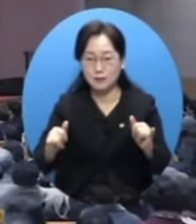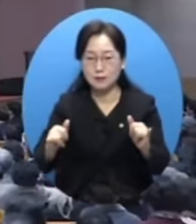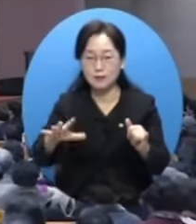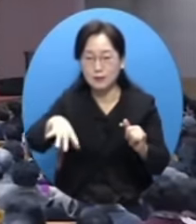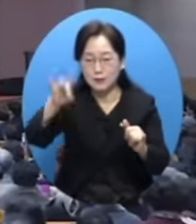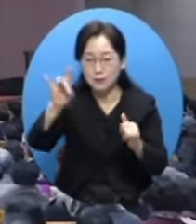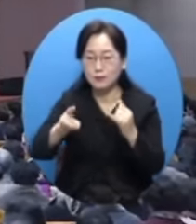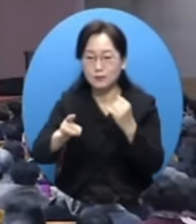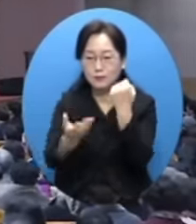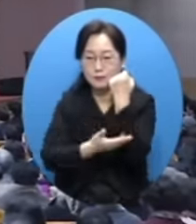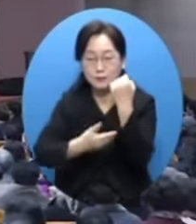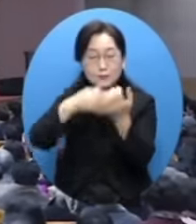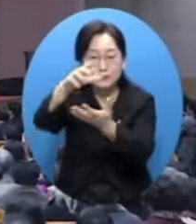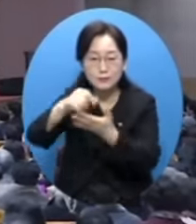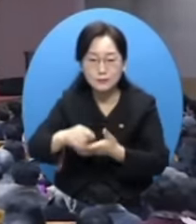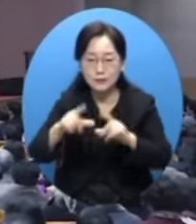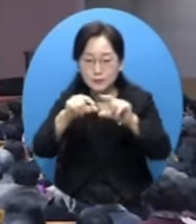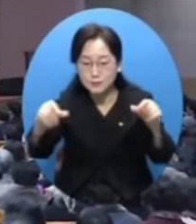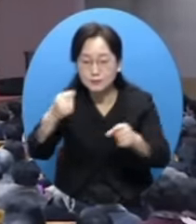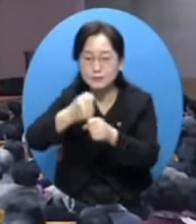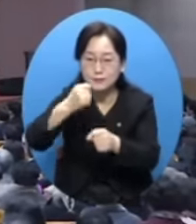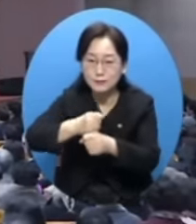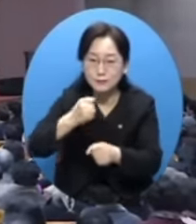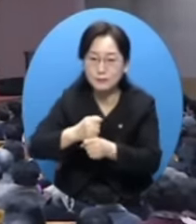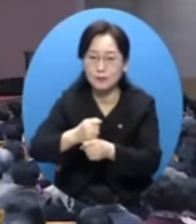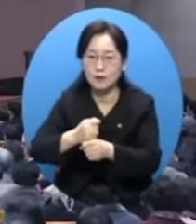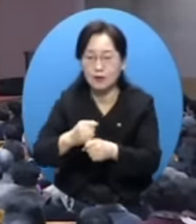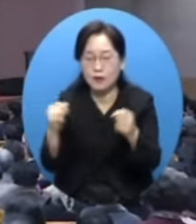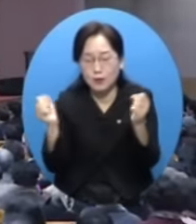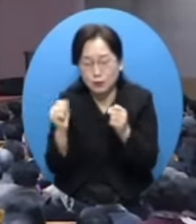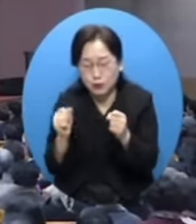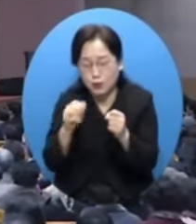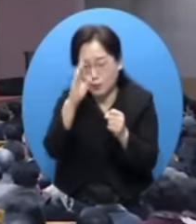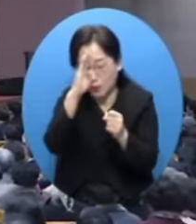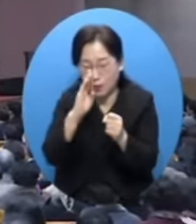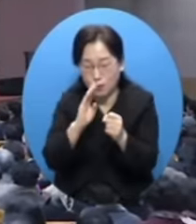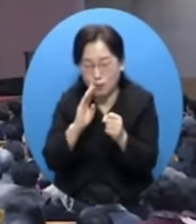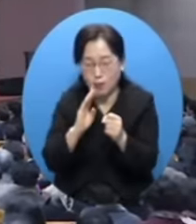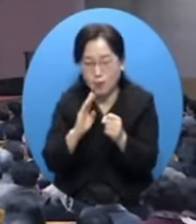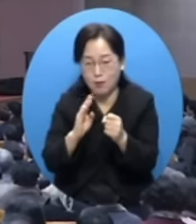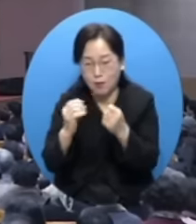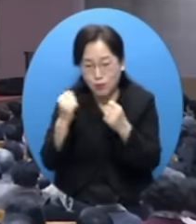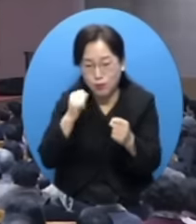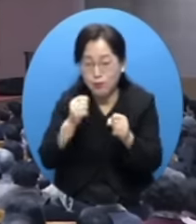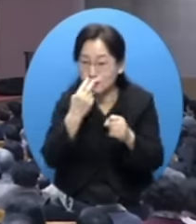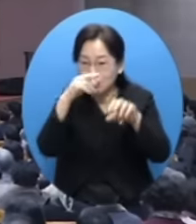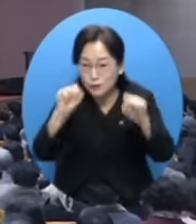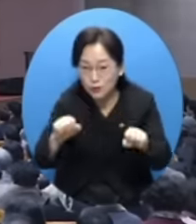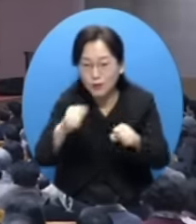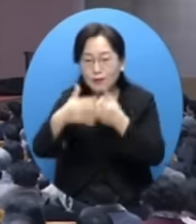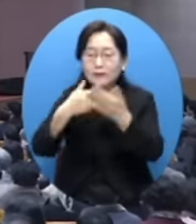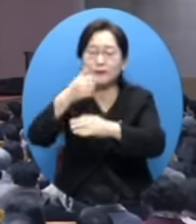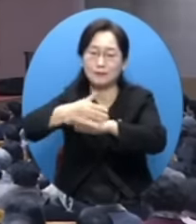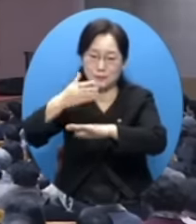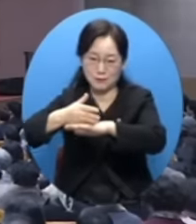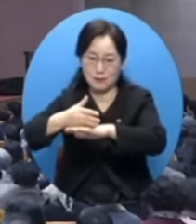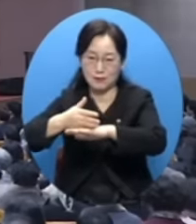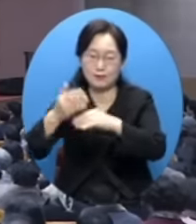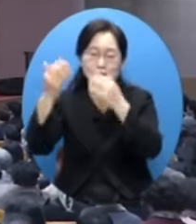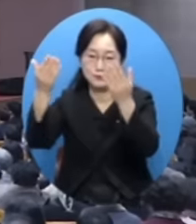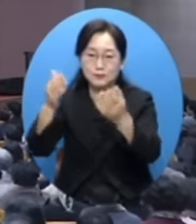거둔 곡식으로 음식을 만들어서 추위와 질병에서 지켜주신 하나님께 감사를 드리고, 그리고